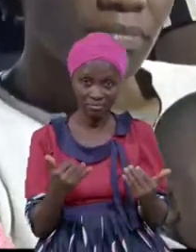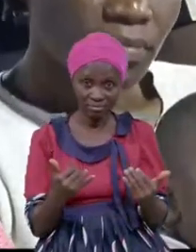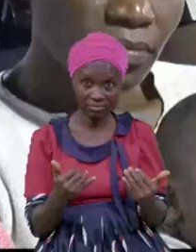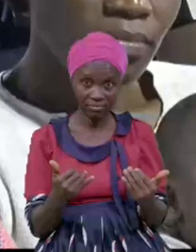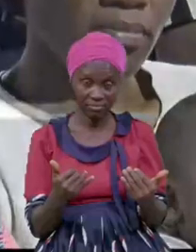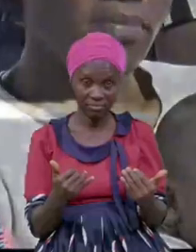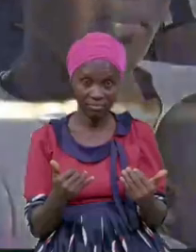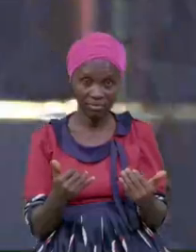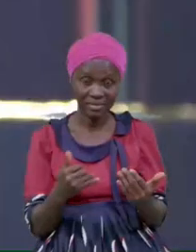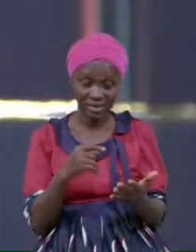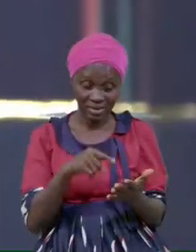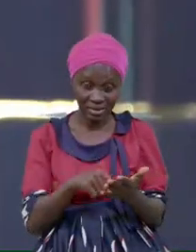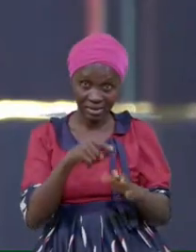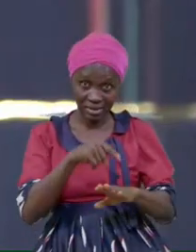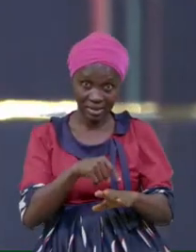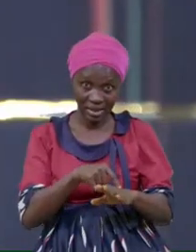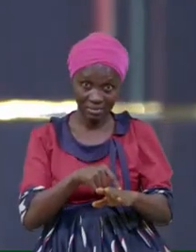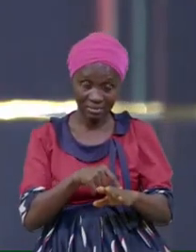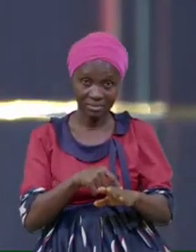Voici le moment de la décision.